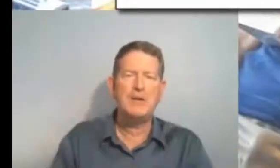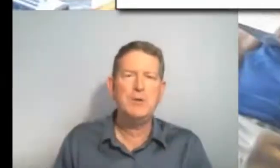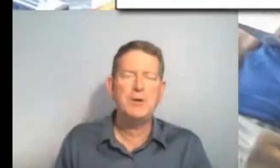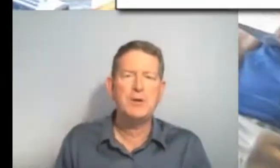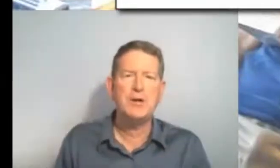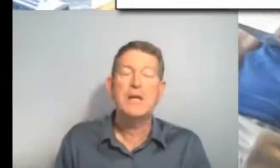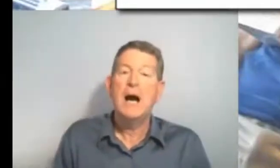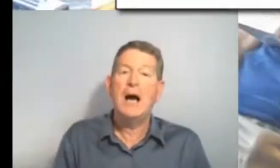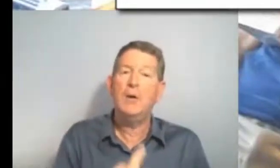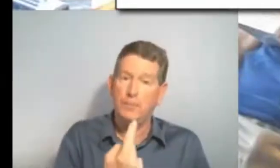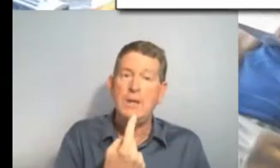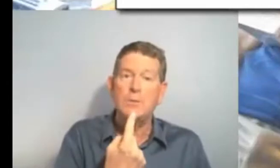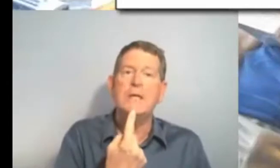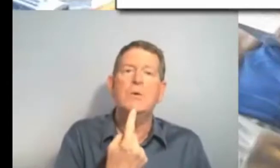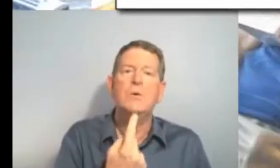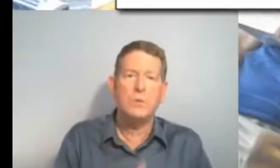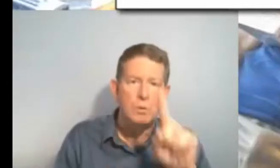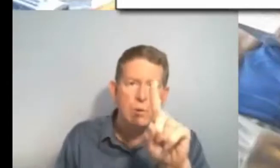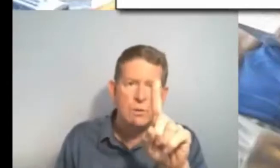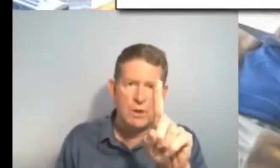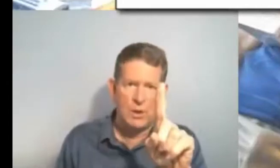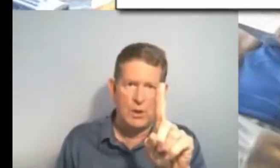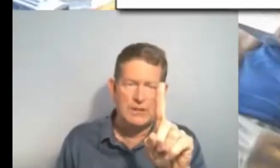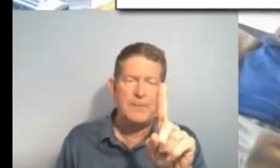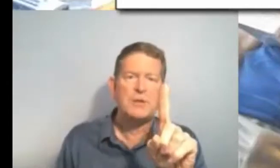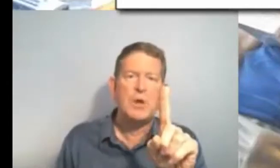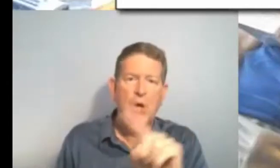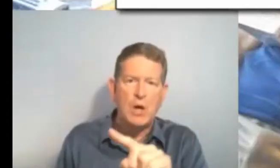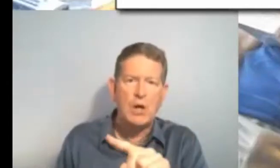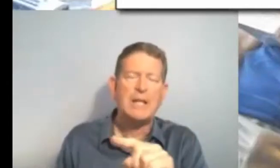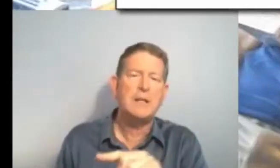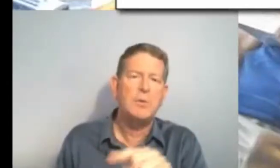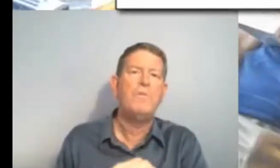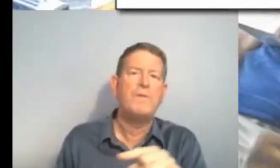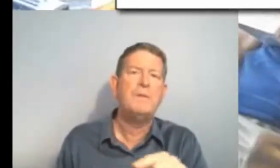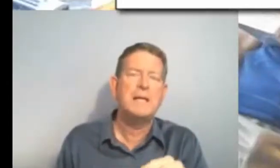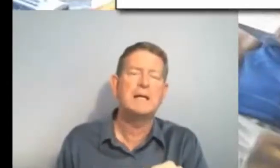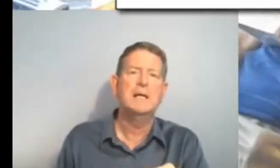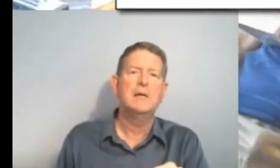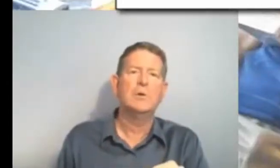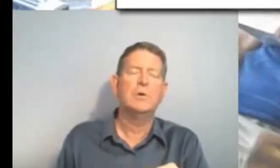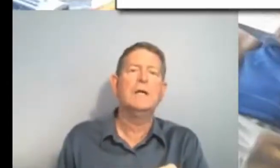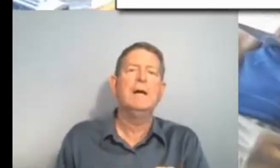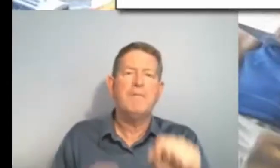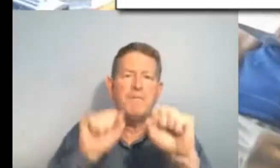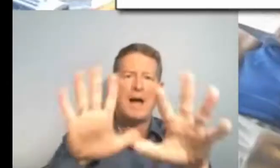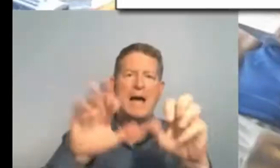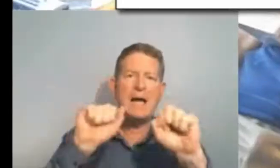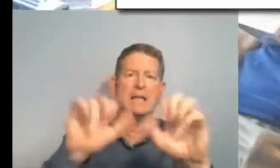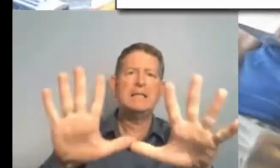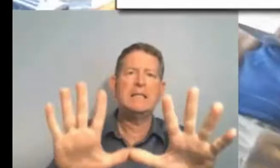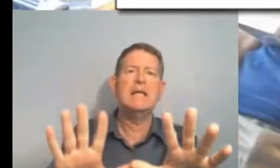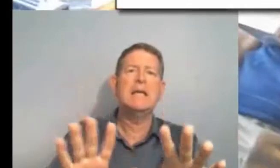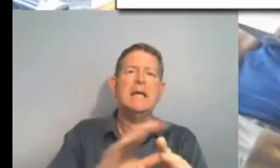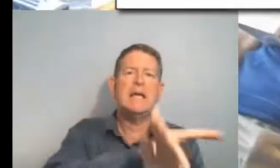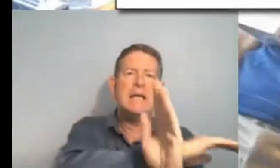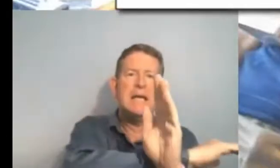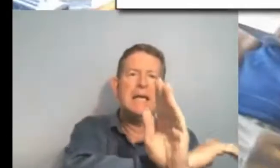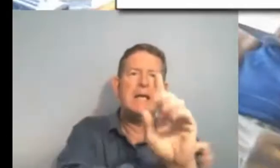À 21h30. Alors, oui, on dit une heure. C'est parce que heure est un mot féminin. Donc,